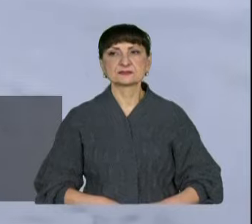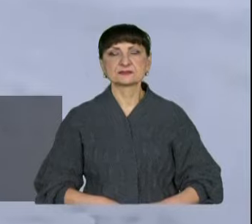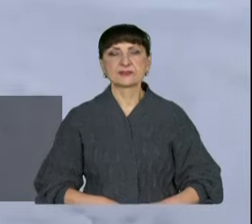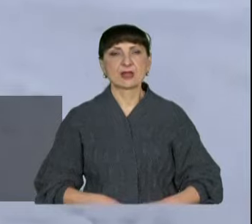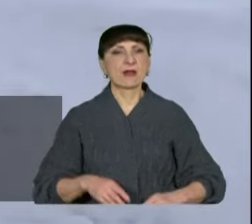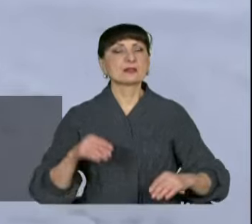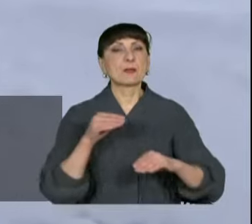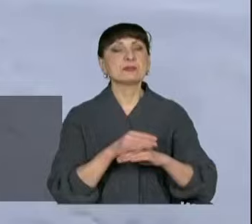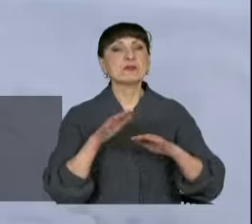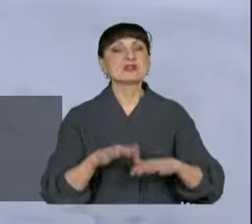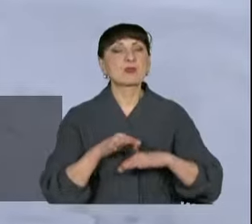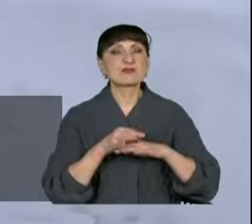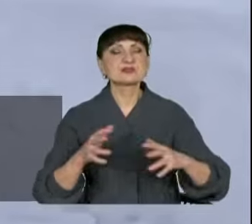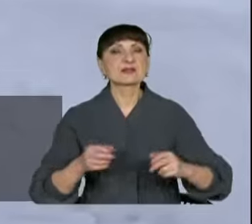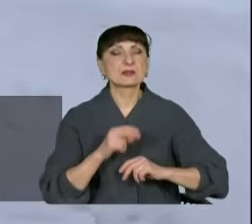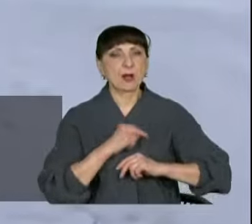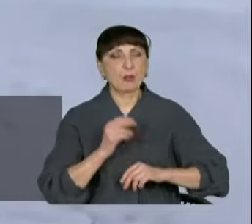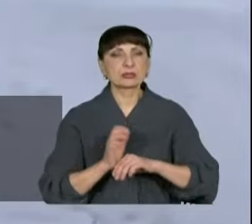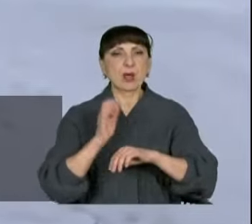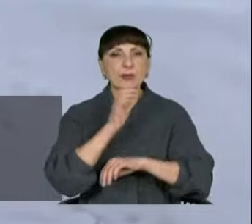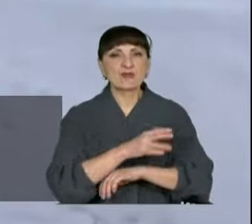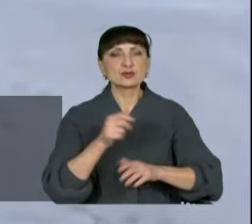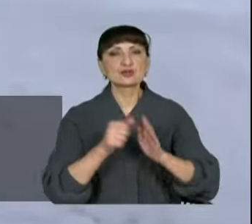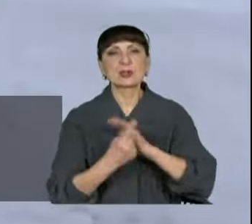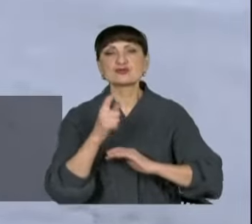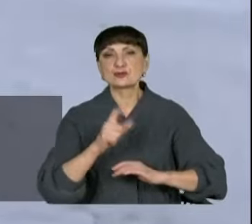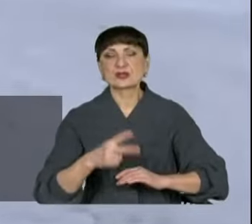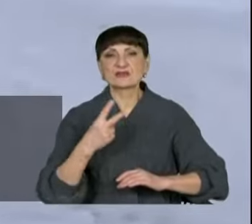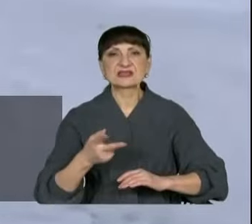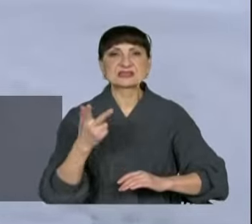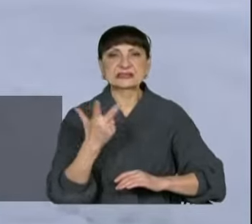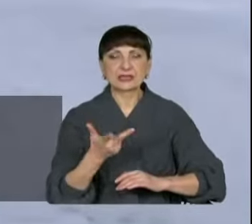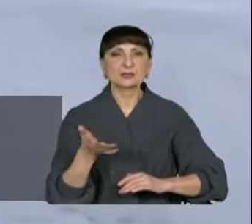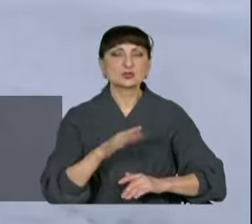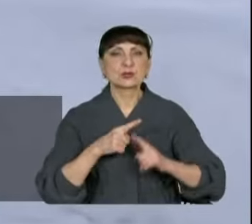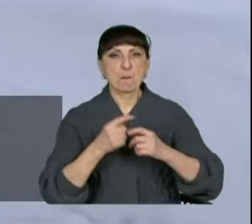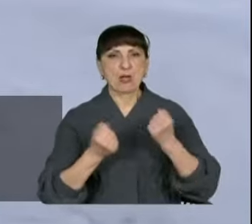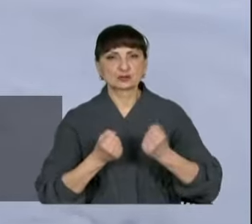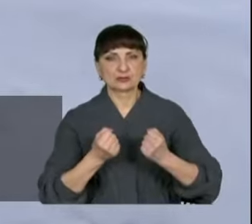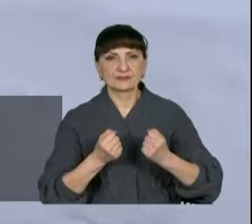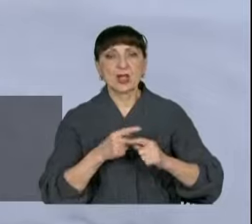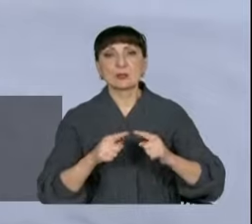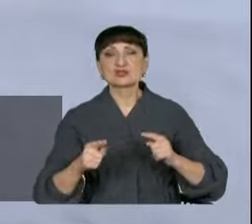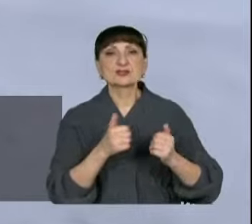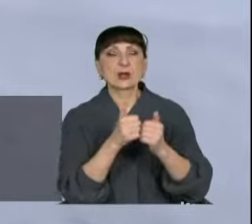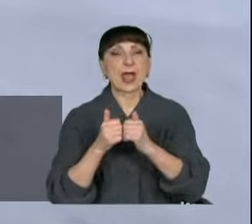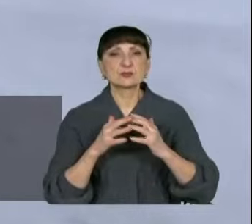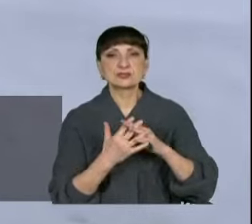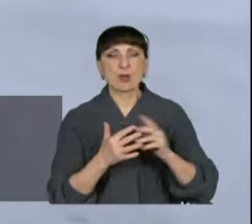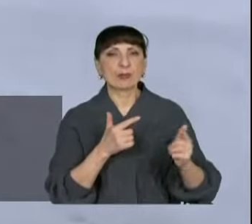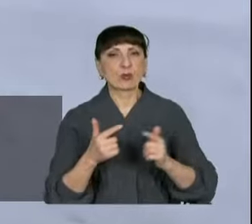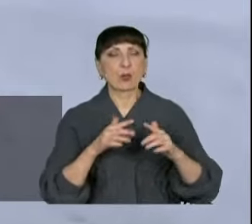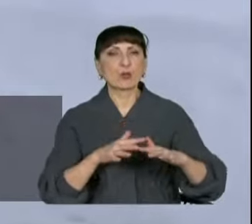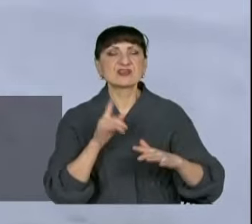Дополнительно к месту проведения спасательных работ направлено 61 человек и 23 единицы техники. В ближайших населенных пунктах подготовлены